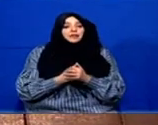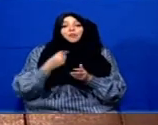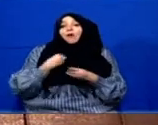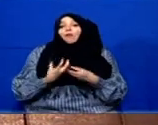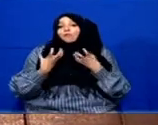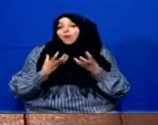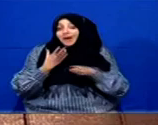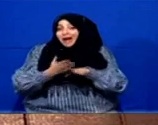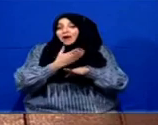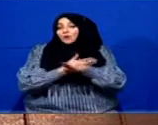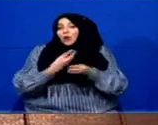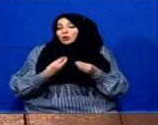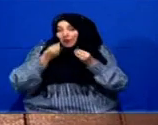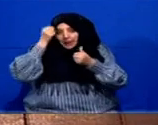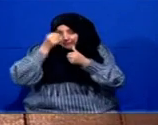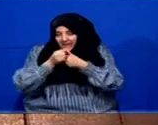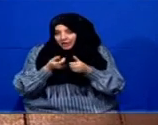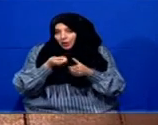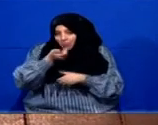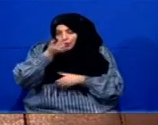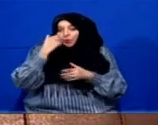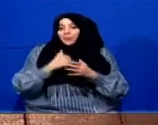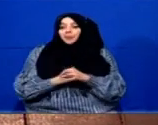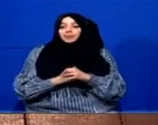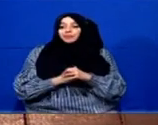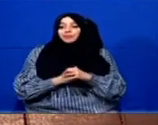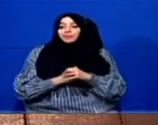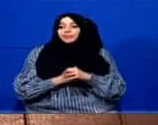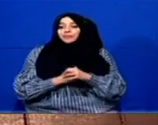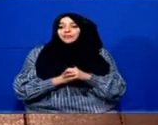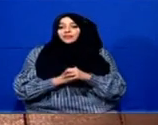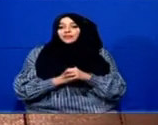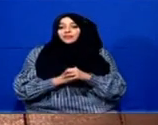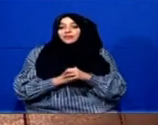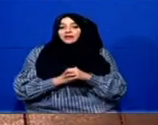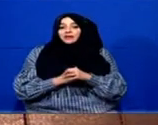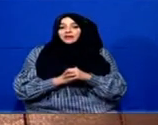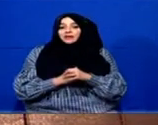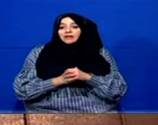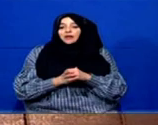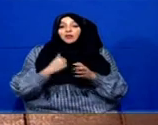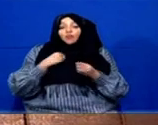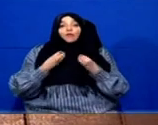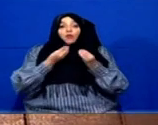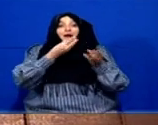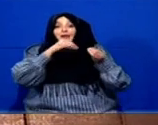اشاره من باب التذكير الى اهميه علم القواعد